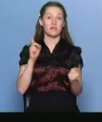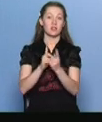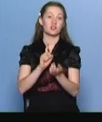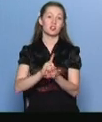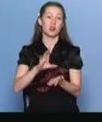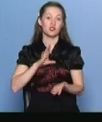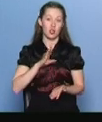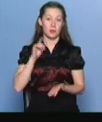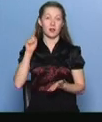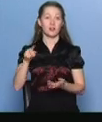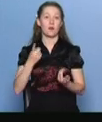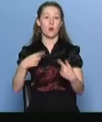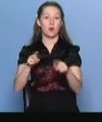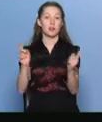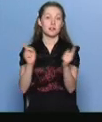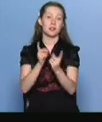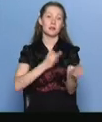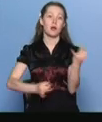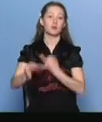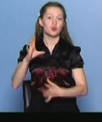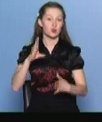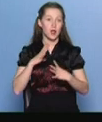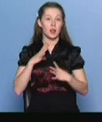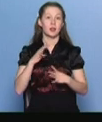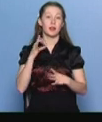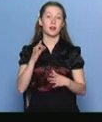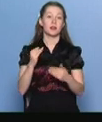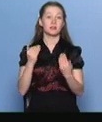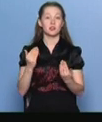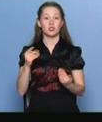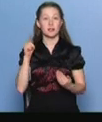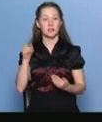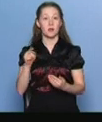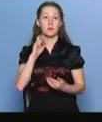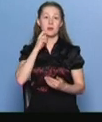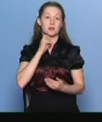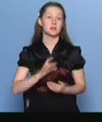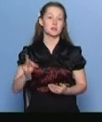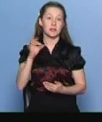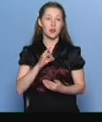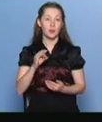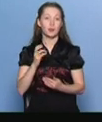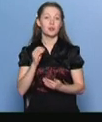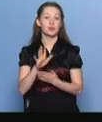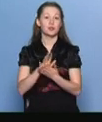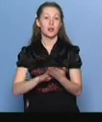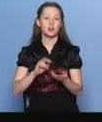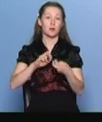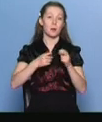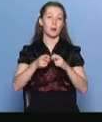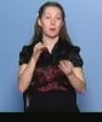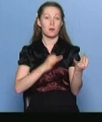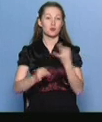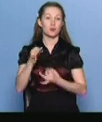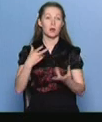представителями первичных организаций. Обсуждали общие задачи. Сейчас территории вслед за Балезинским районом формируют свои карты проблем, где должны